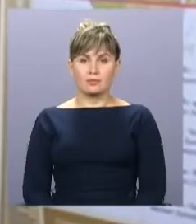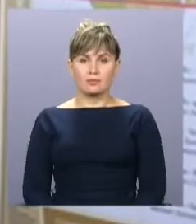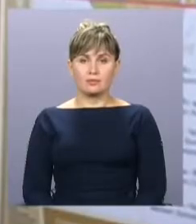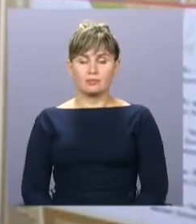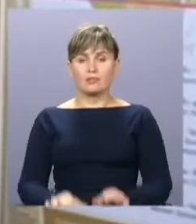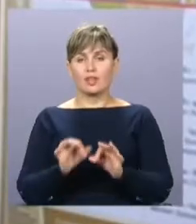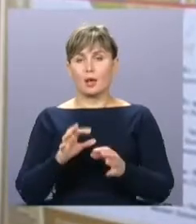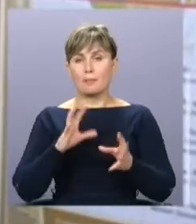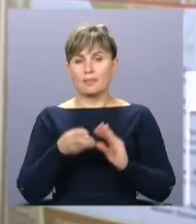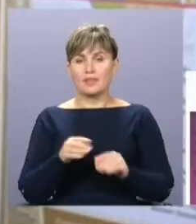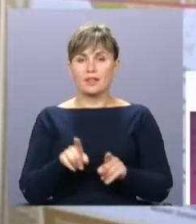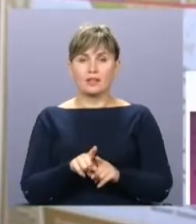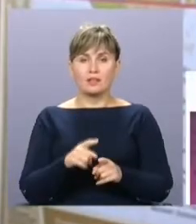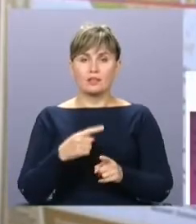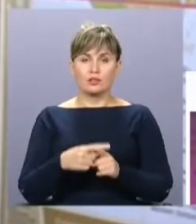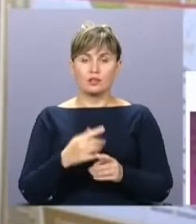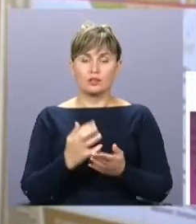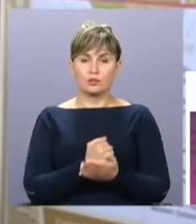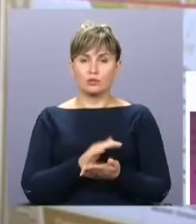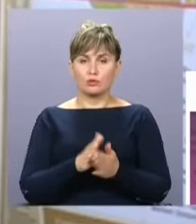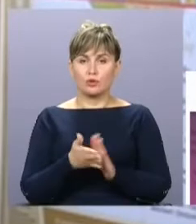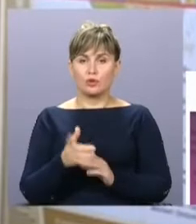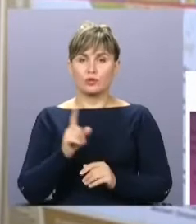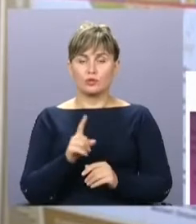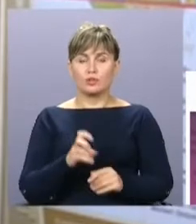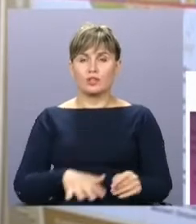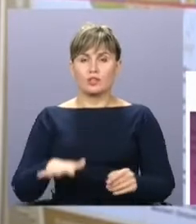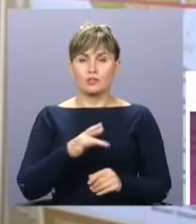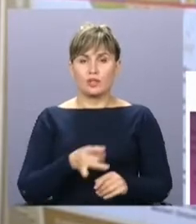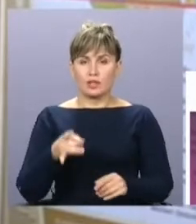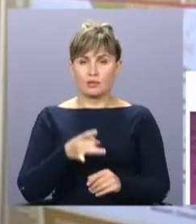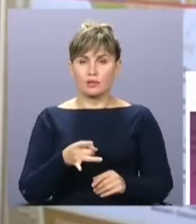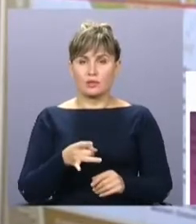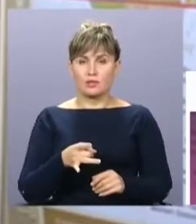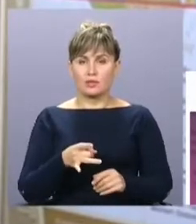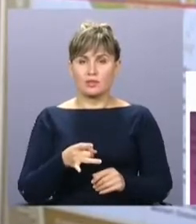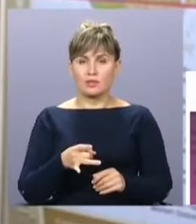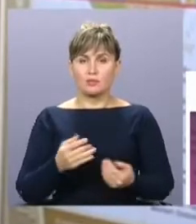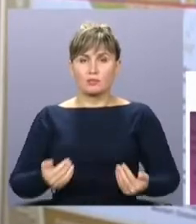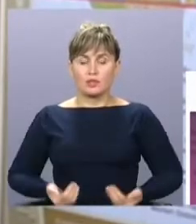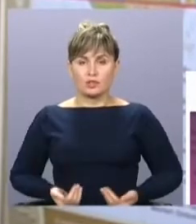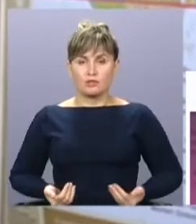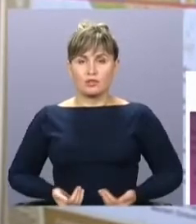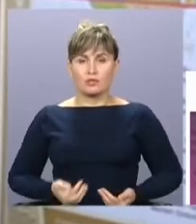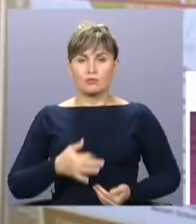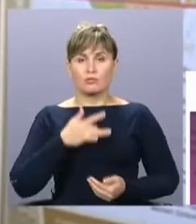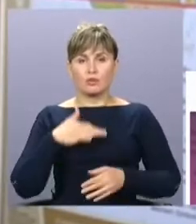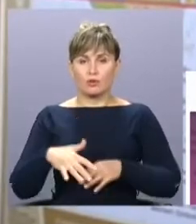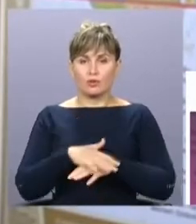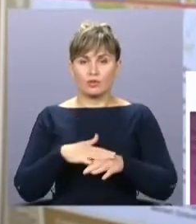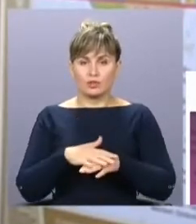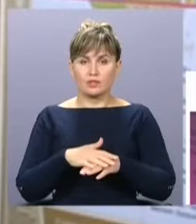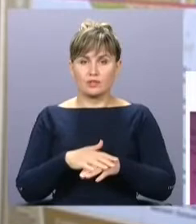Объективно сложилась такая ситуация исторически, что на территории района проживает множество